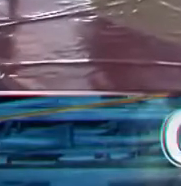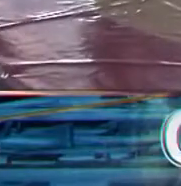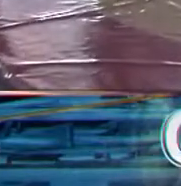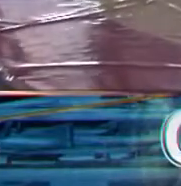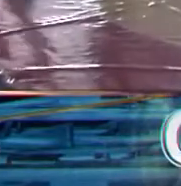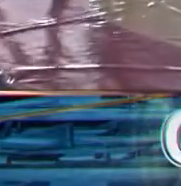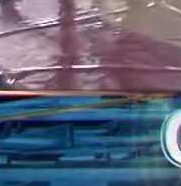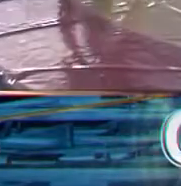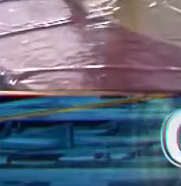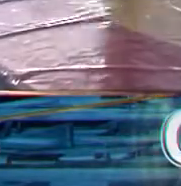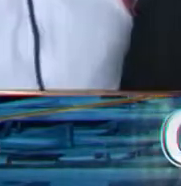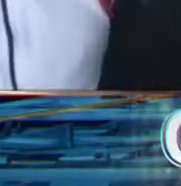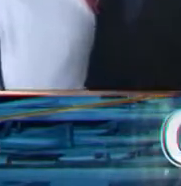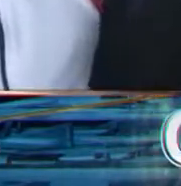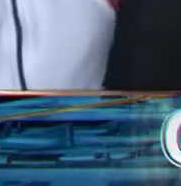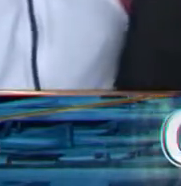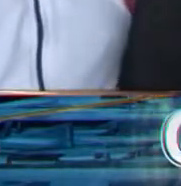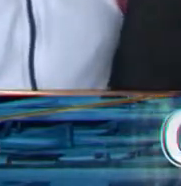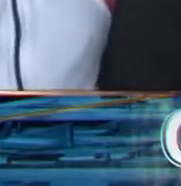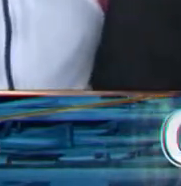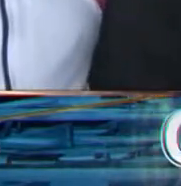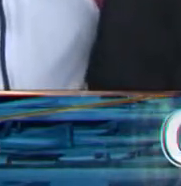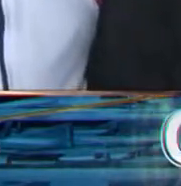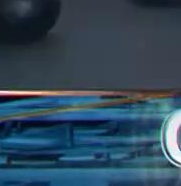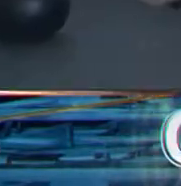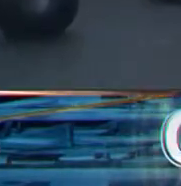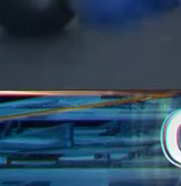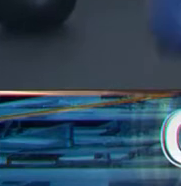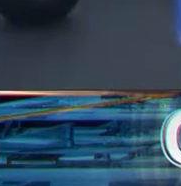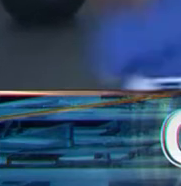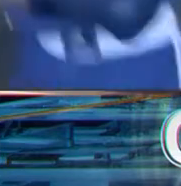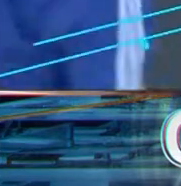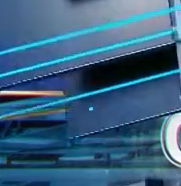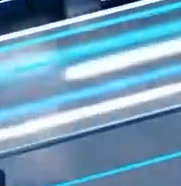Спорт для всех. Новый спортивно-оздоровительный комплекс открылся в Кигенском районе.